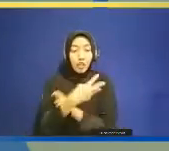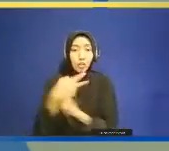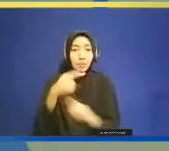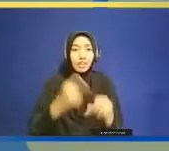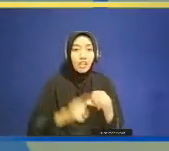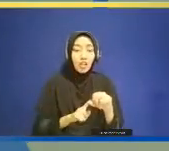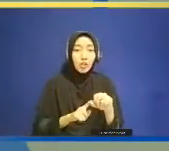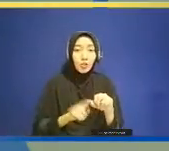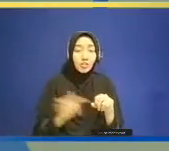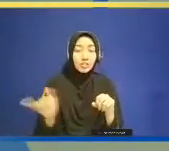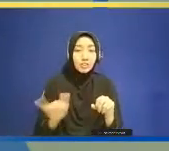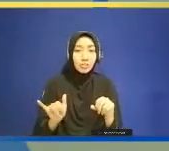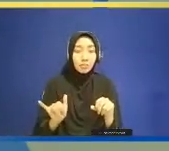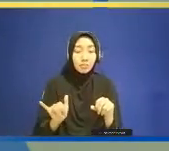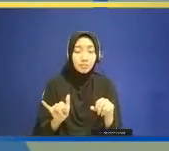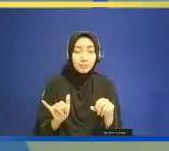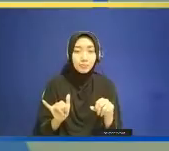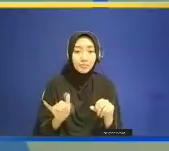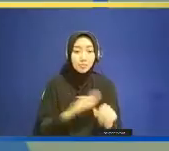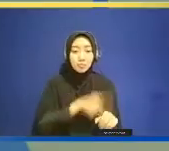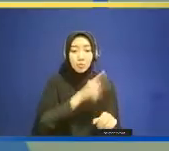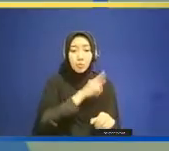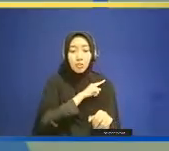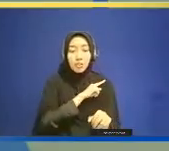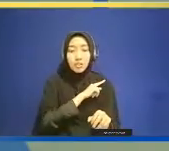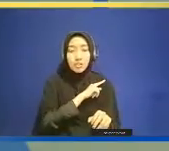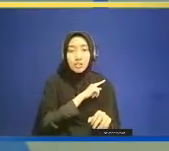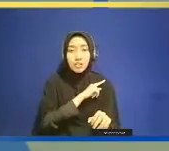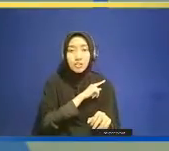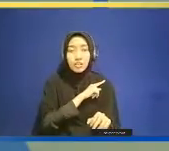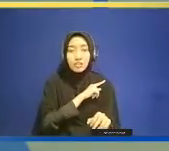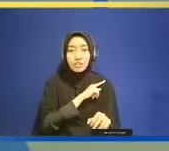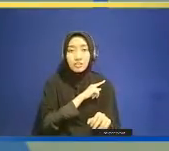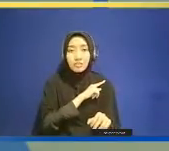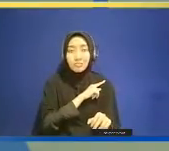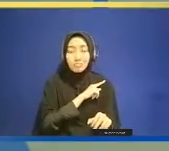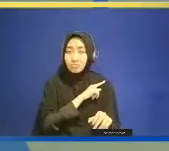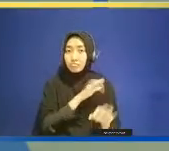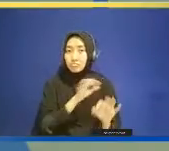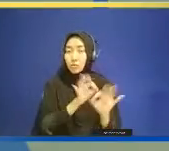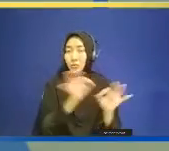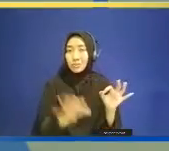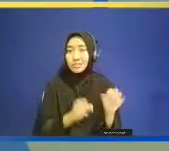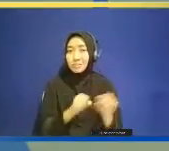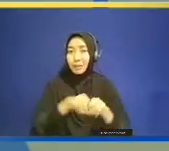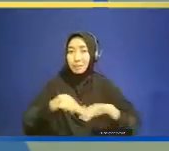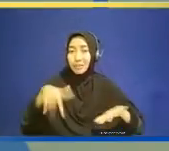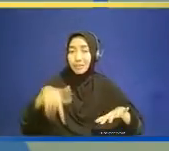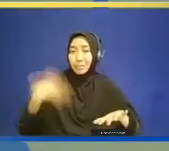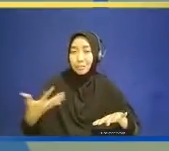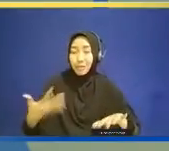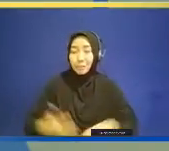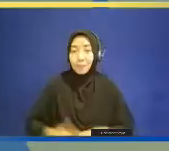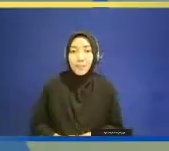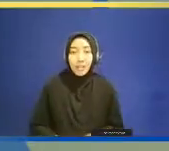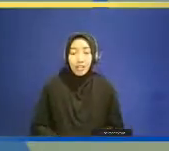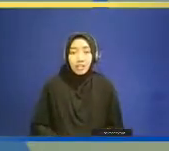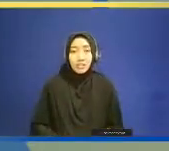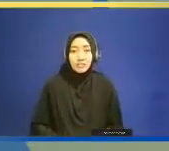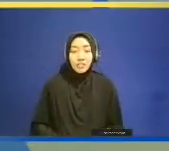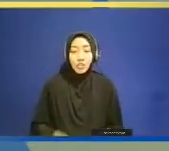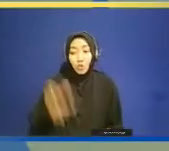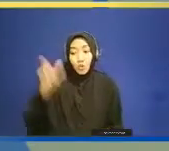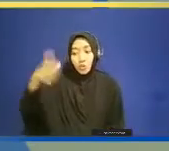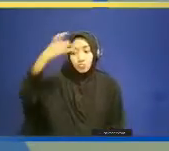tergantung kepada Bagaimana kemampuan mengatasi pandemi jadi saya selalu mengatakan kalau ada ekonom